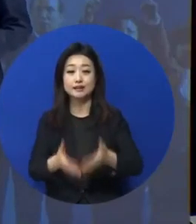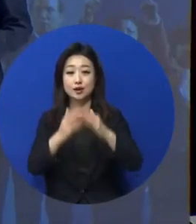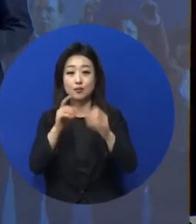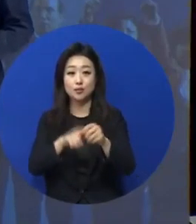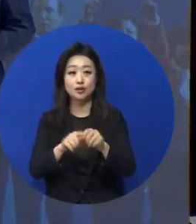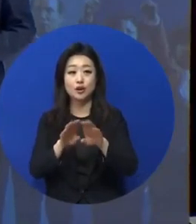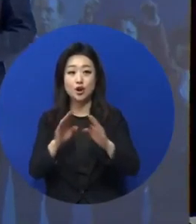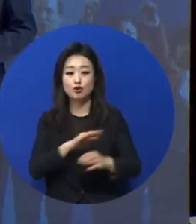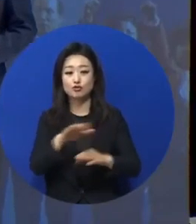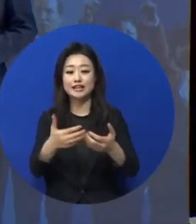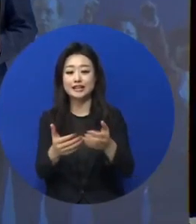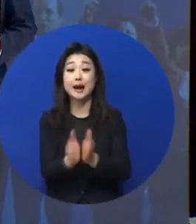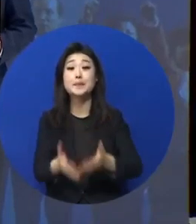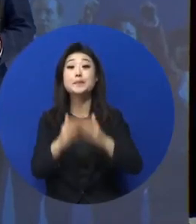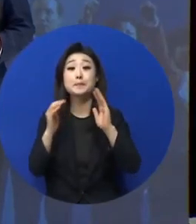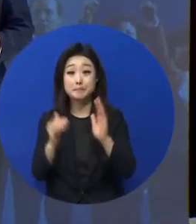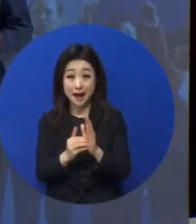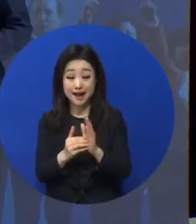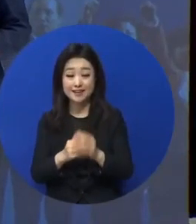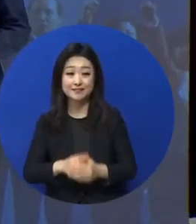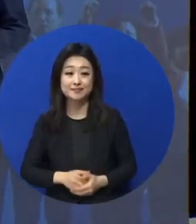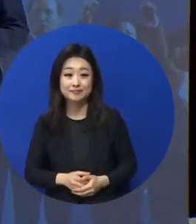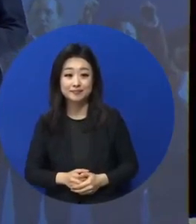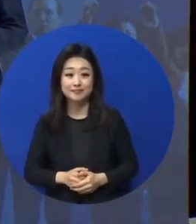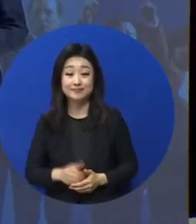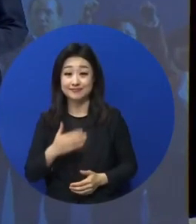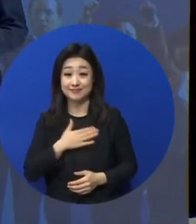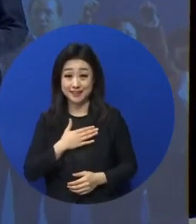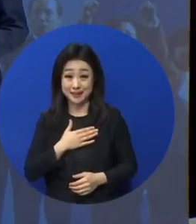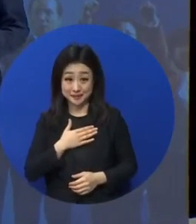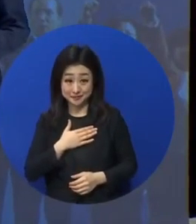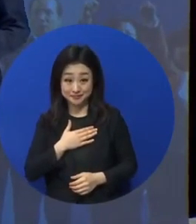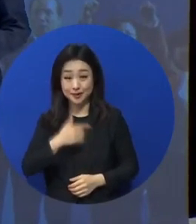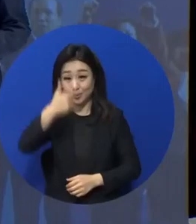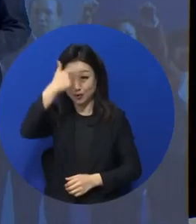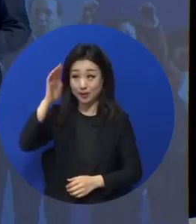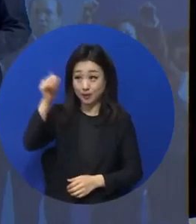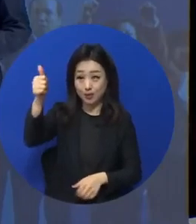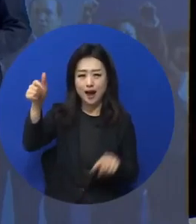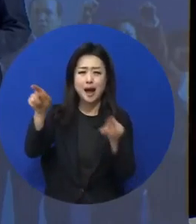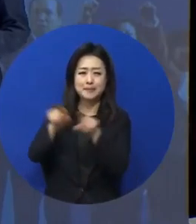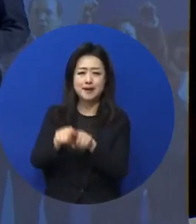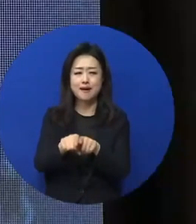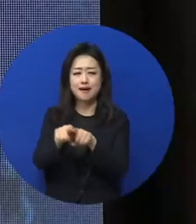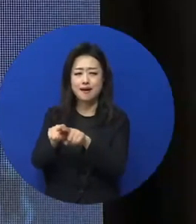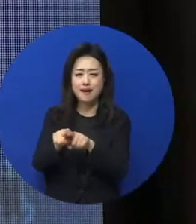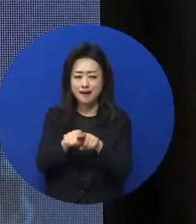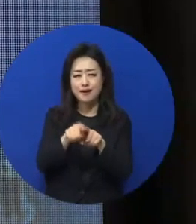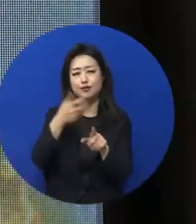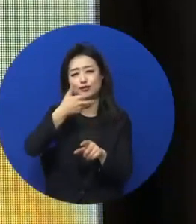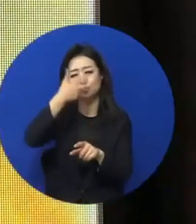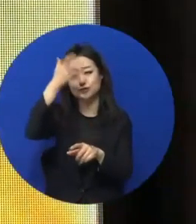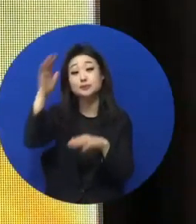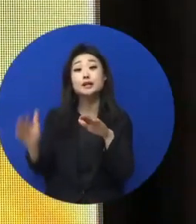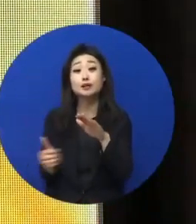창당했습니다. 독수리 오영재, 김영춘이 노무현 대통령과 함께 그 꿈을 꾸었습니다.